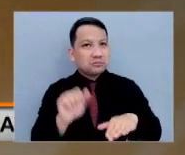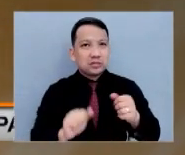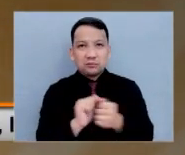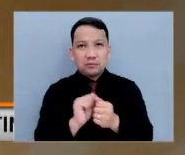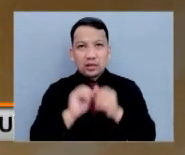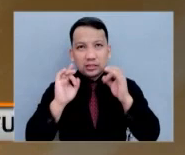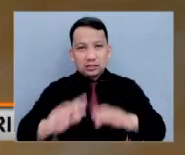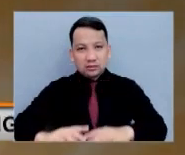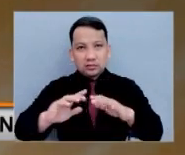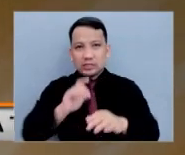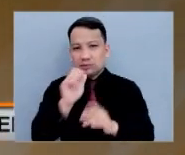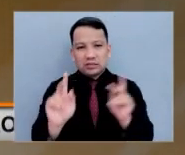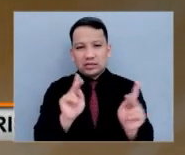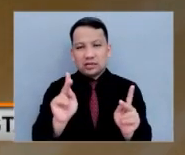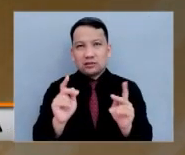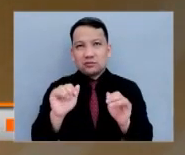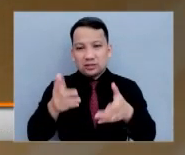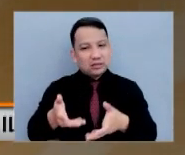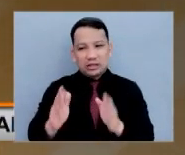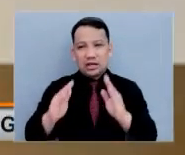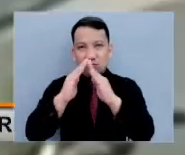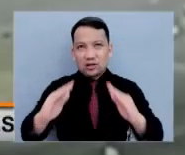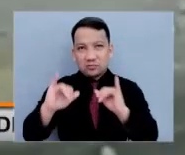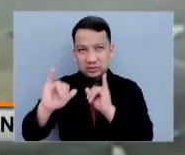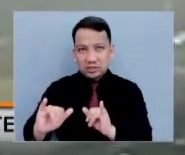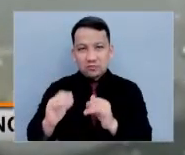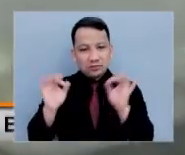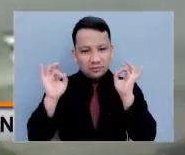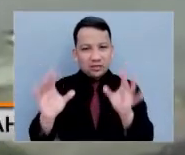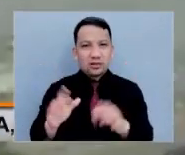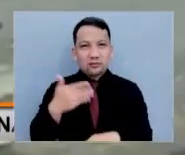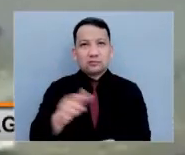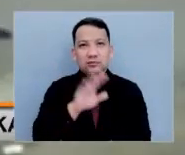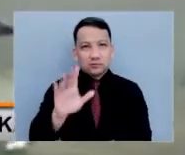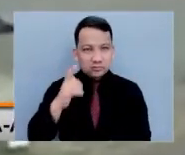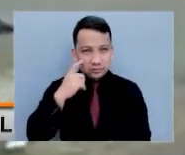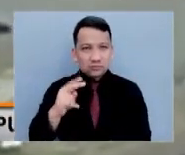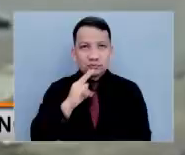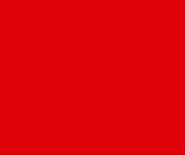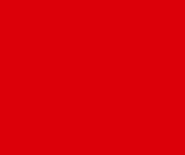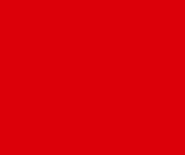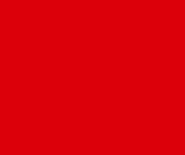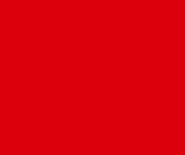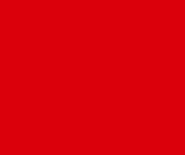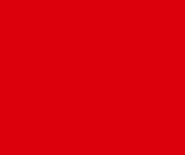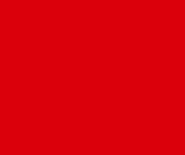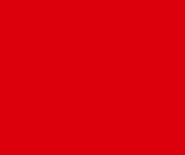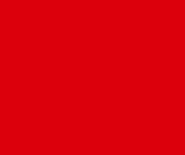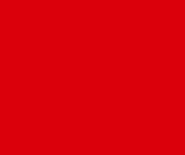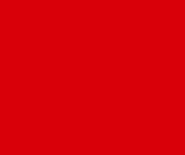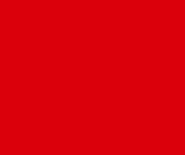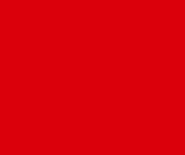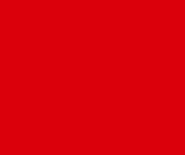yun residential area at yun ay talaga napakadelikado. Nagbabalita mula sa frontline, Gerard de la Peña, News 5. Mga